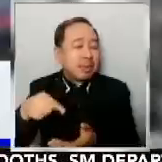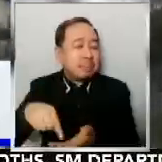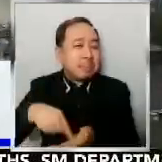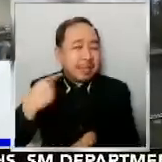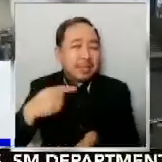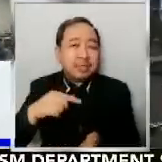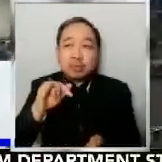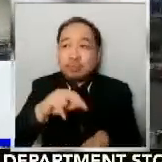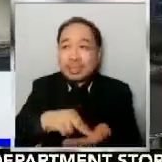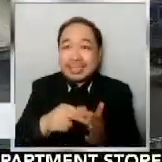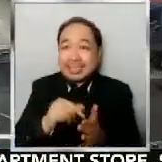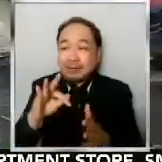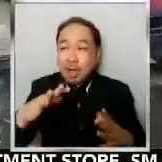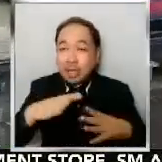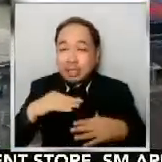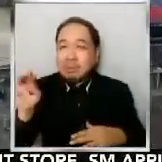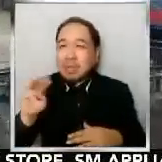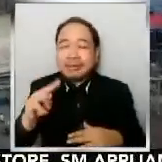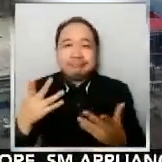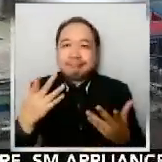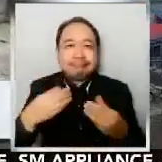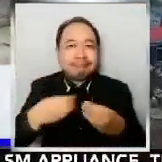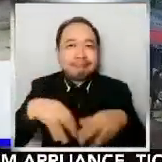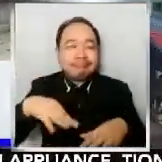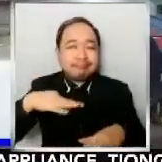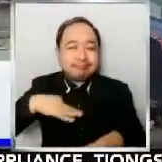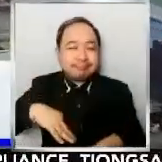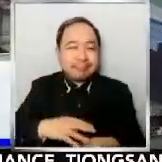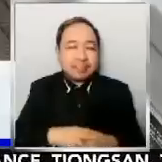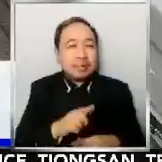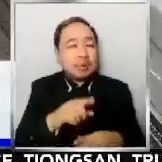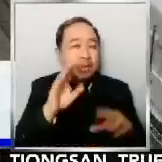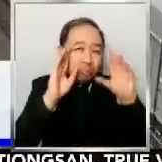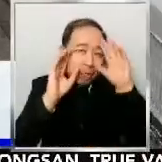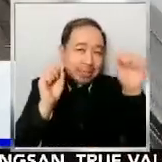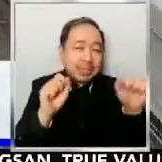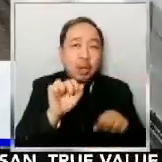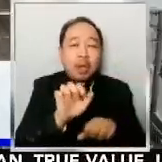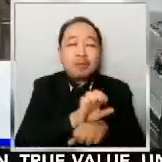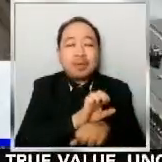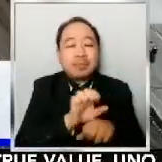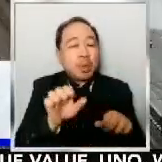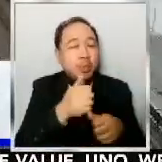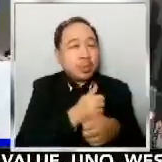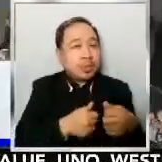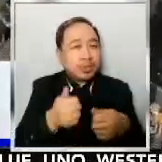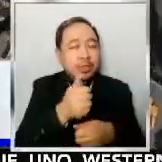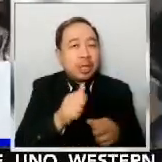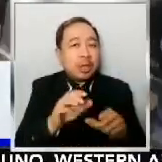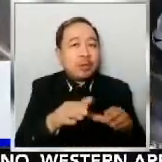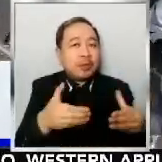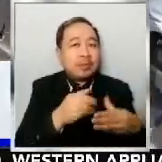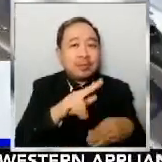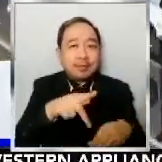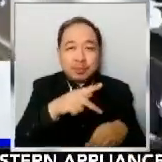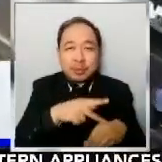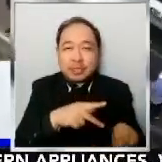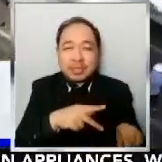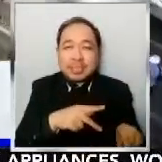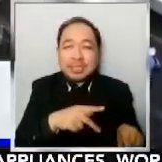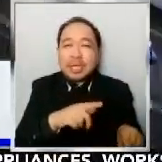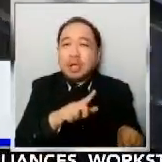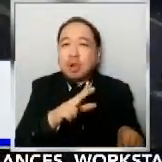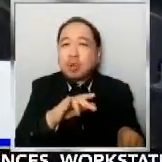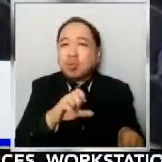kami. Ayon pa sa presidente ng Employers Confederation of the Philippines na si Sergio Ortiz Luis Jr., hindi lang daw basta